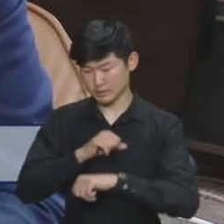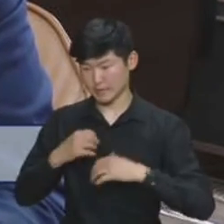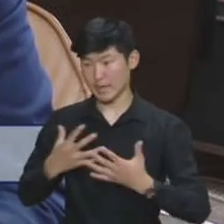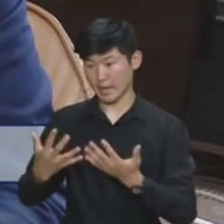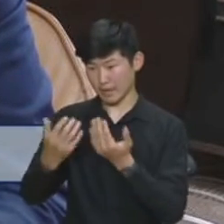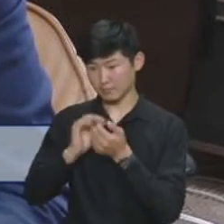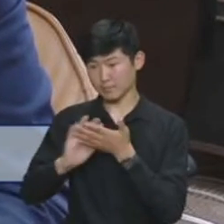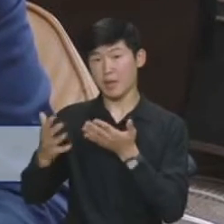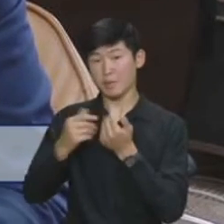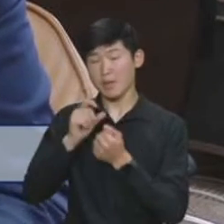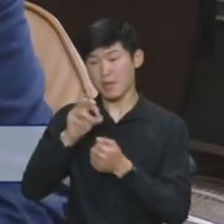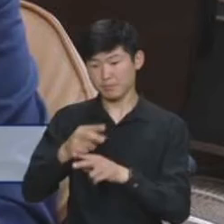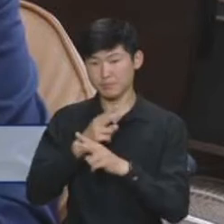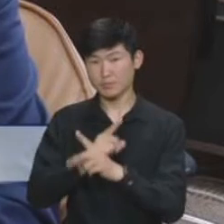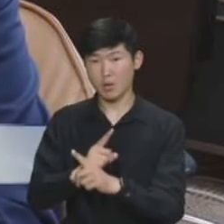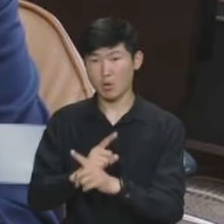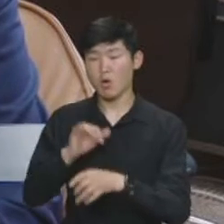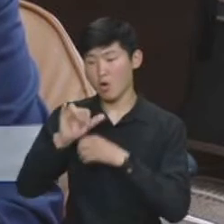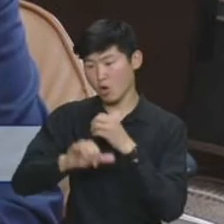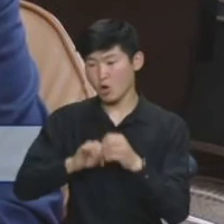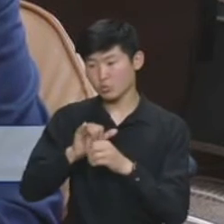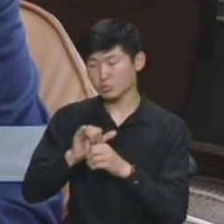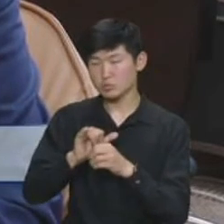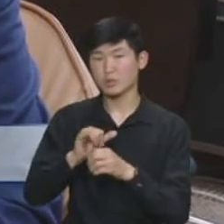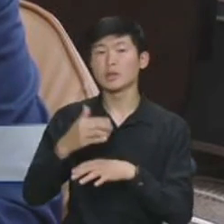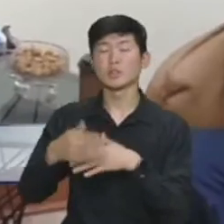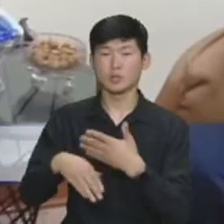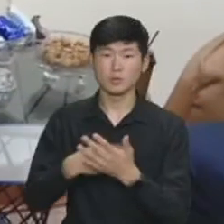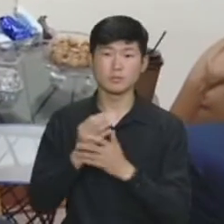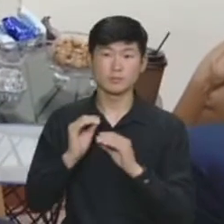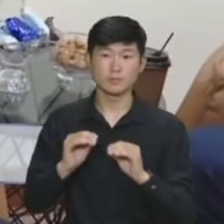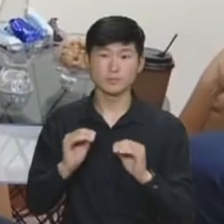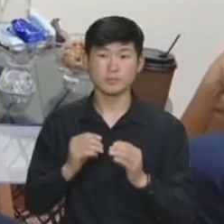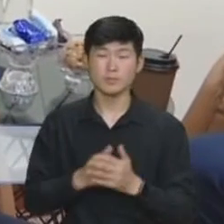байгаа бодлож авч хэрэгжилж байгаа эмийнхэн стандарт нь олон улсын стандарт хүрэх юм аа.